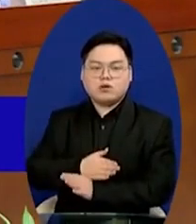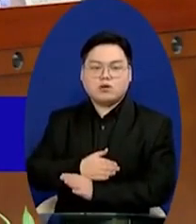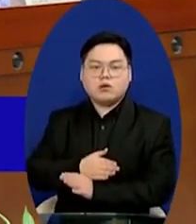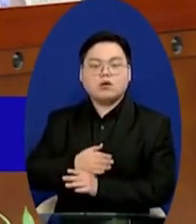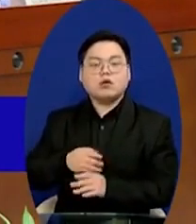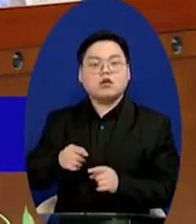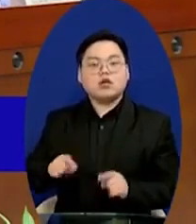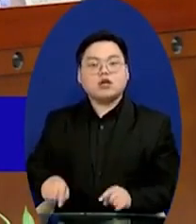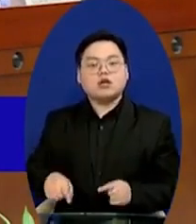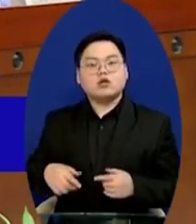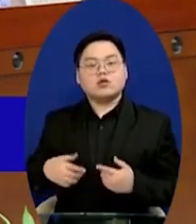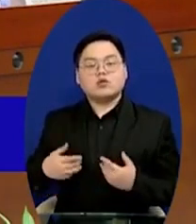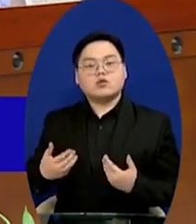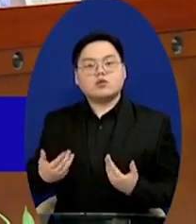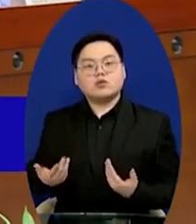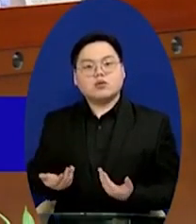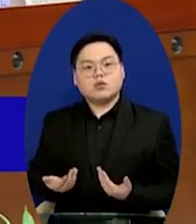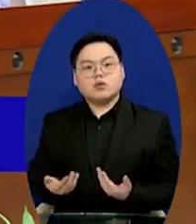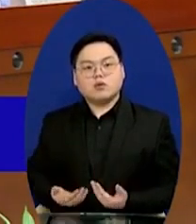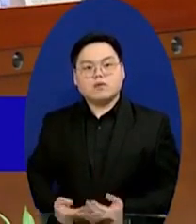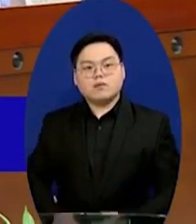Тэгэхээр энэ одоо